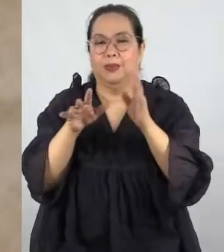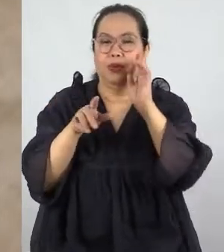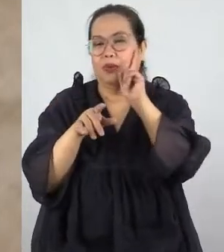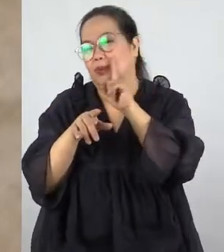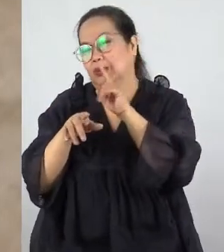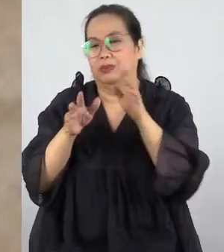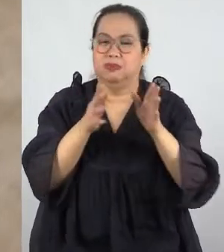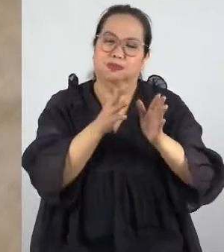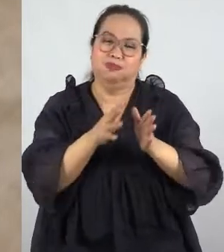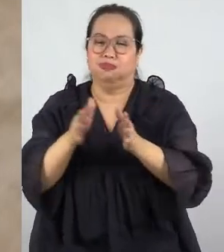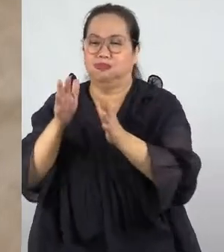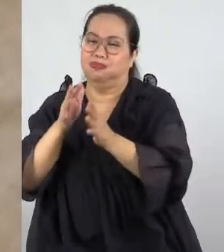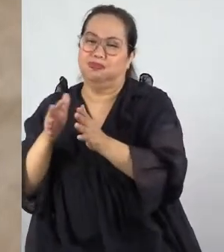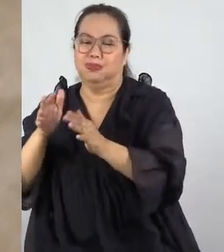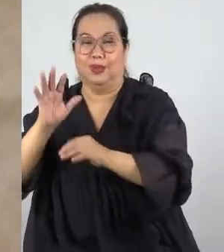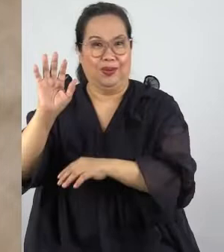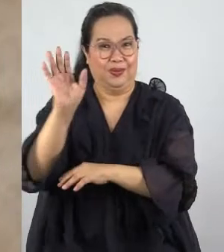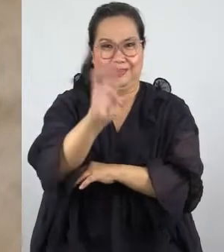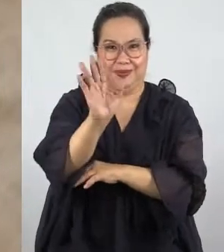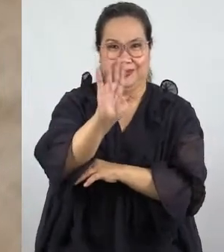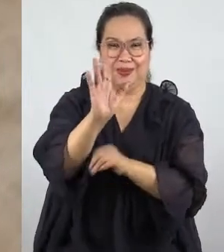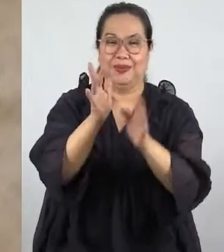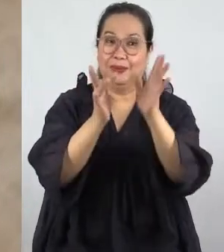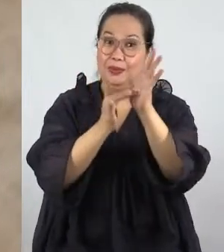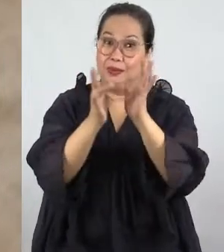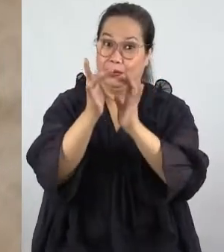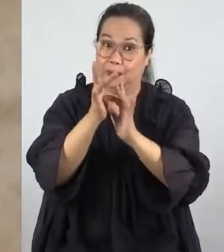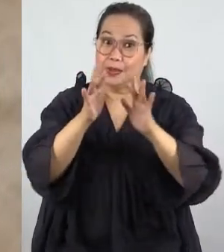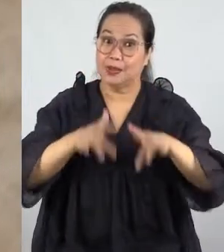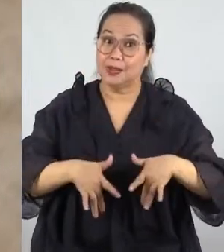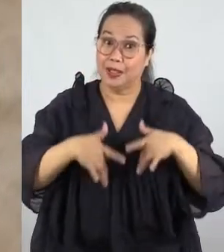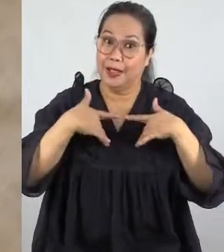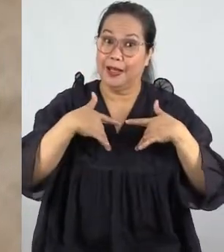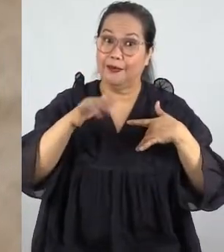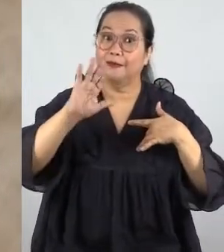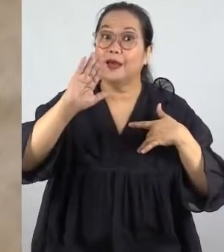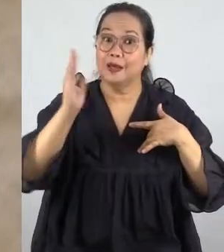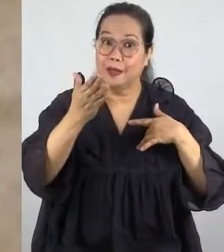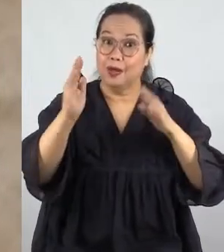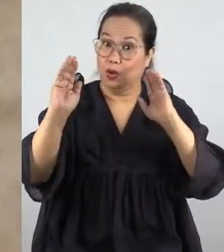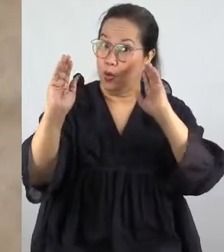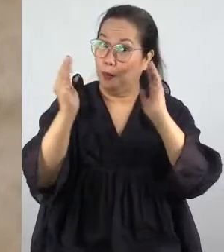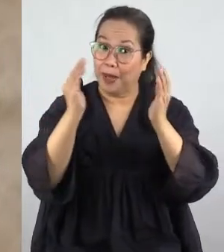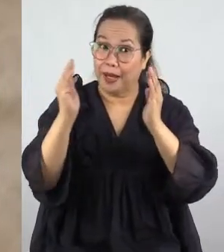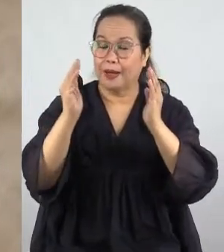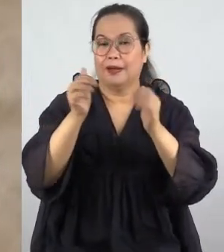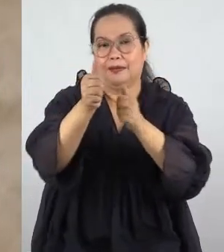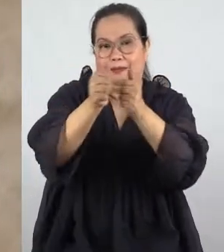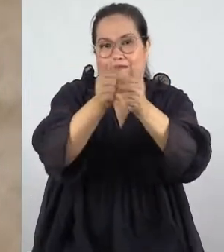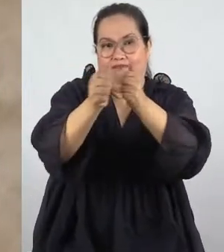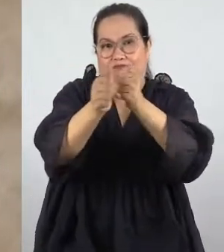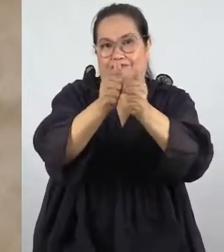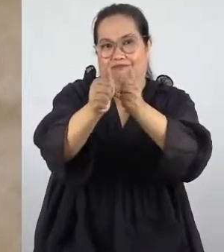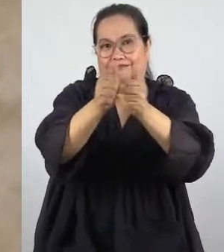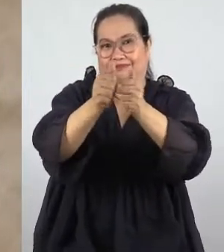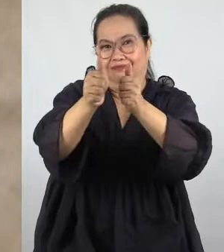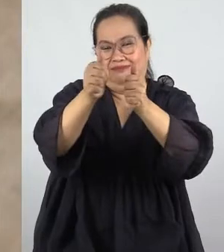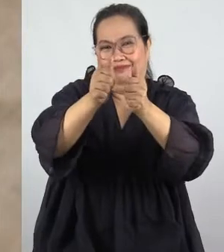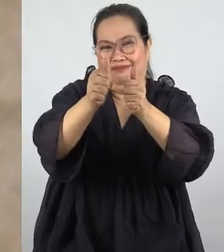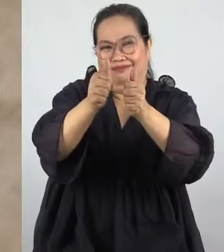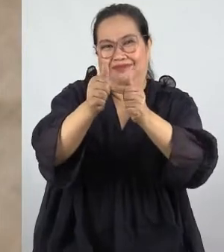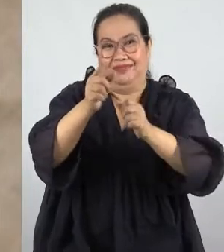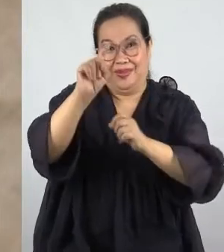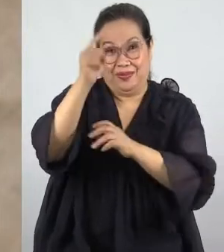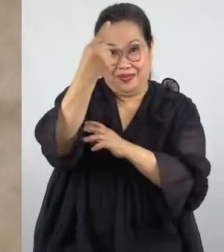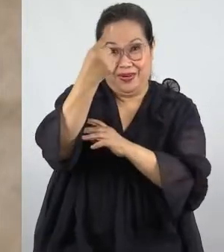buhay. Ang buhay Kristiyano ay isang karera. Yan po ang tema ng ating teksto ngayong hapong ito. Sa